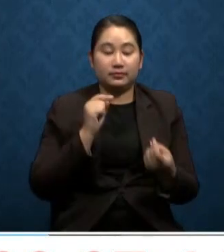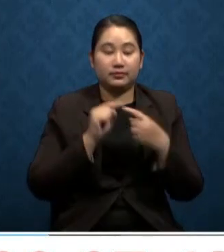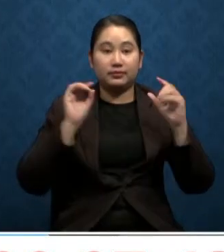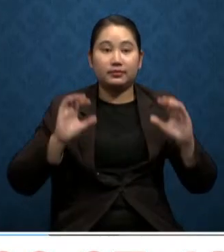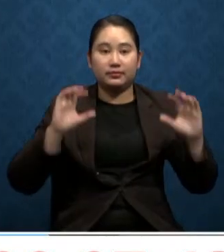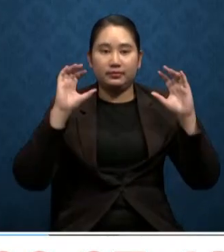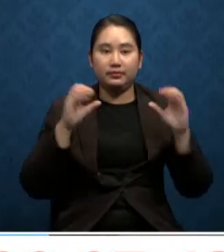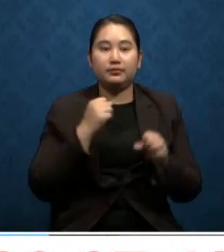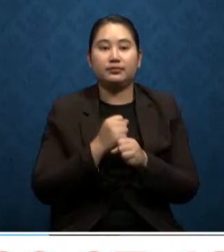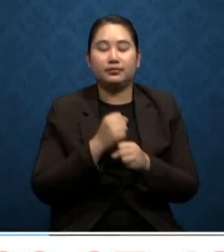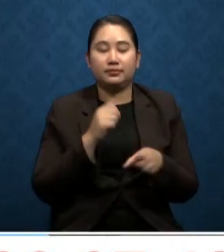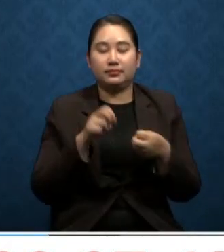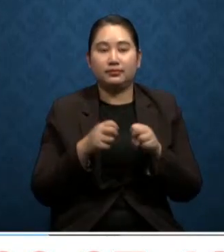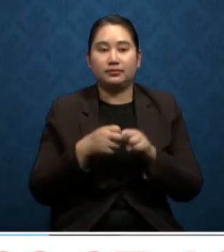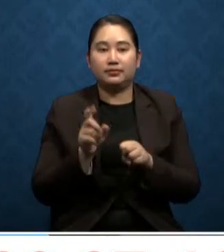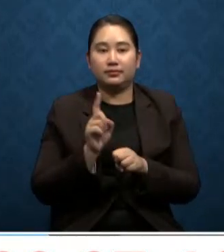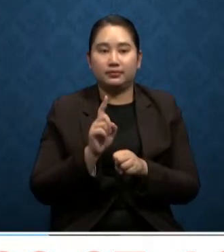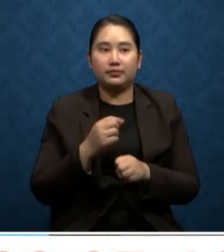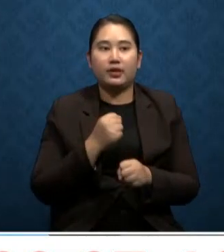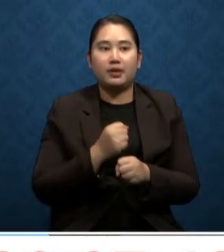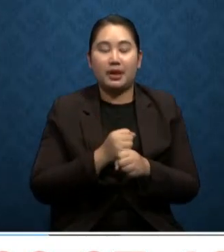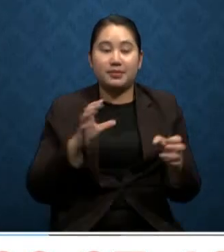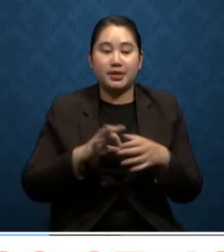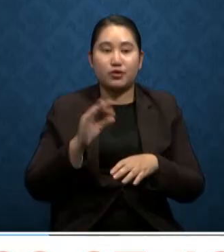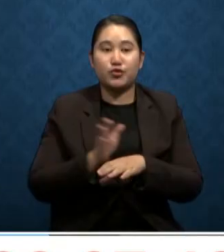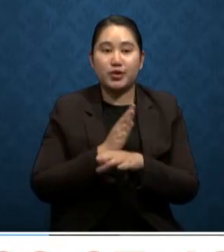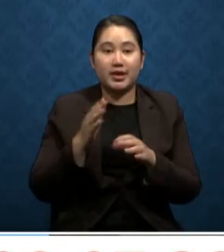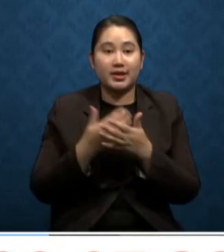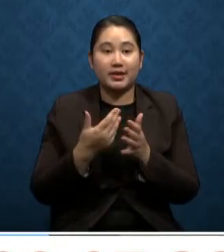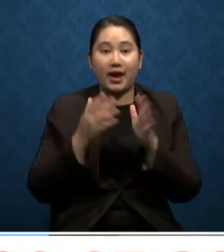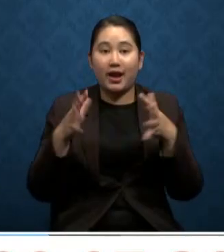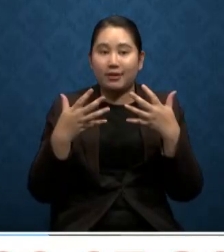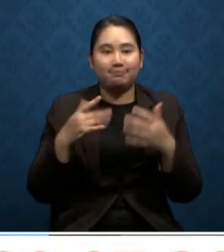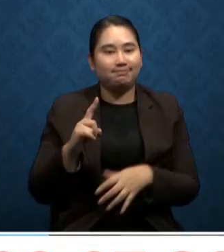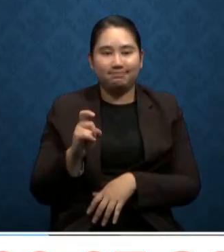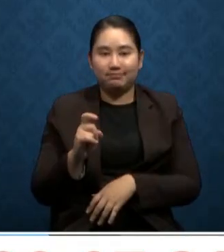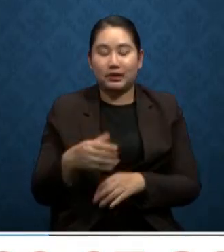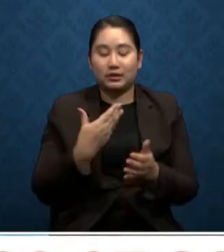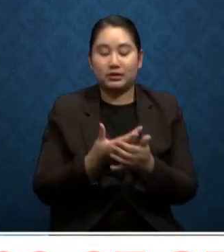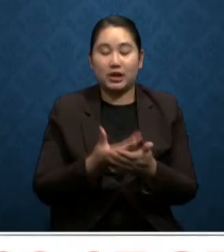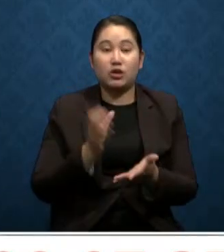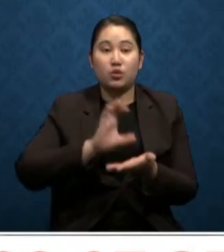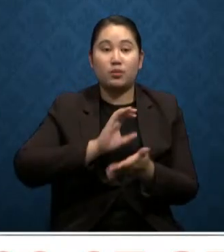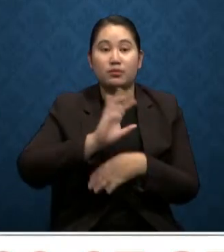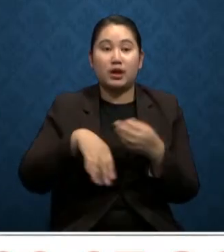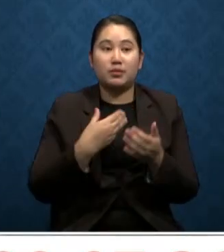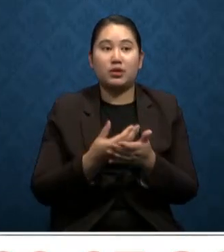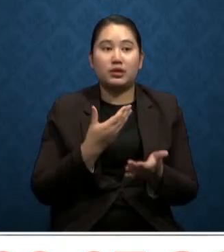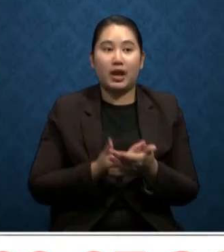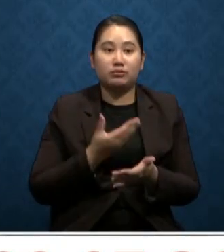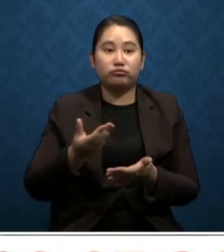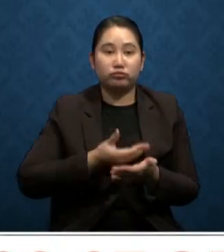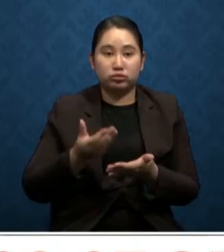ก็คือเราไม่สามารถที่จะดำเนินการในเชิงธุรกิจได้เพราะฉะนั้นงบประมาณทั้งหมดก็จะเป็นงบประมาณ